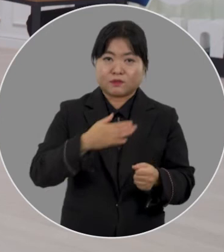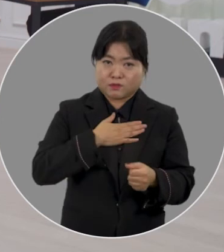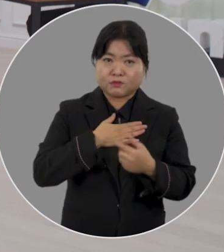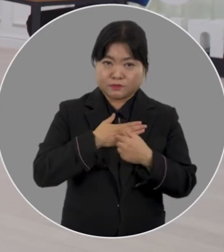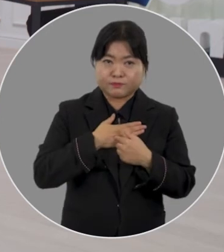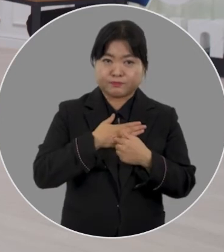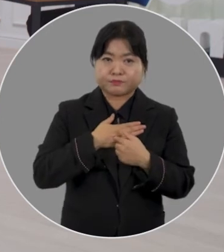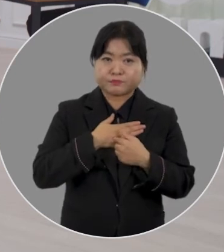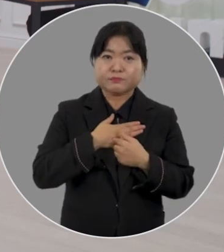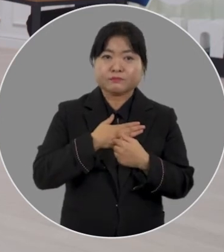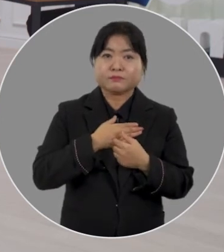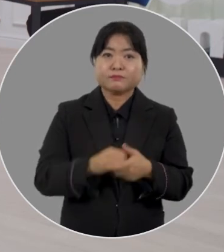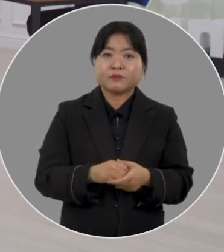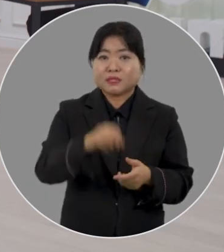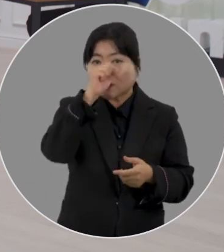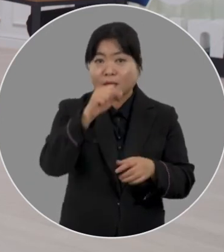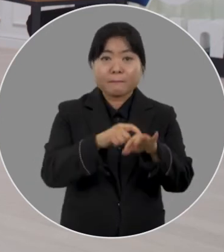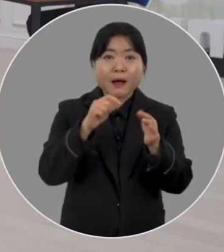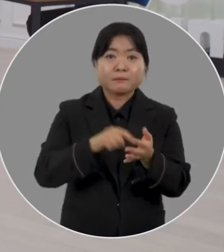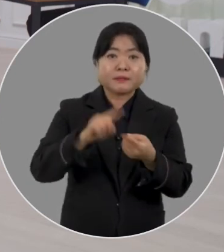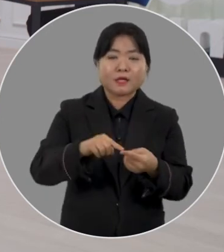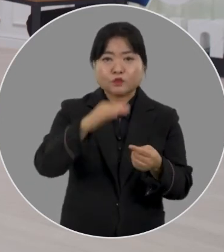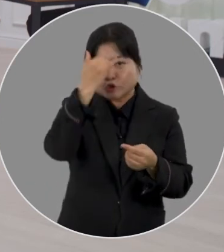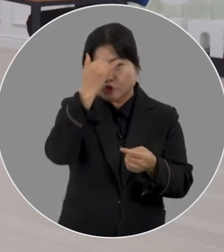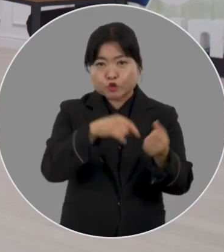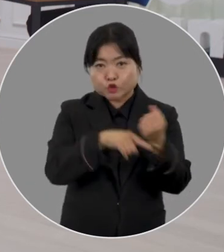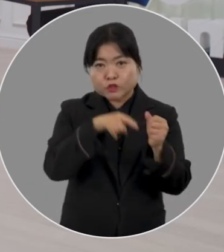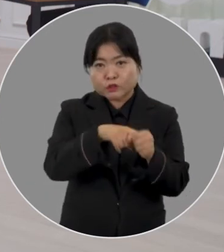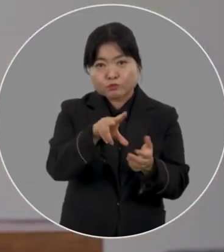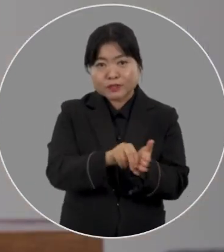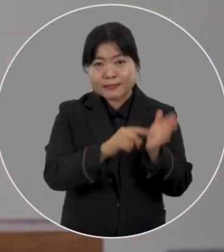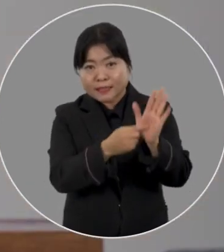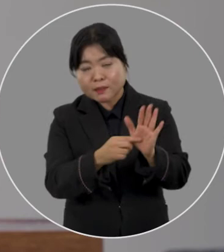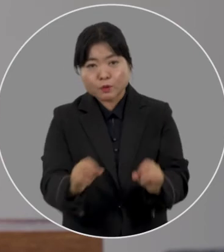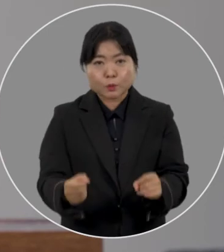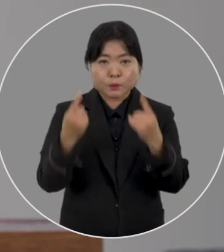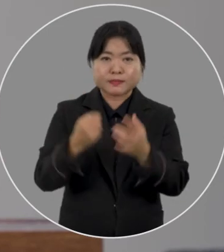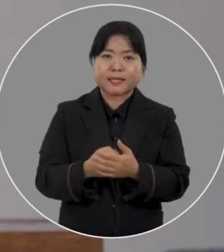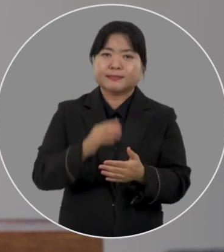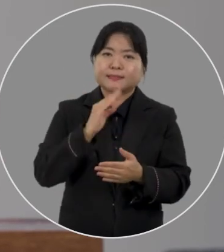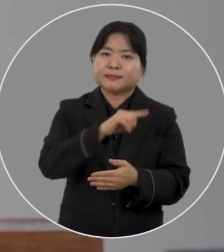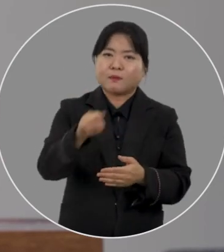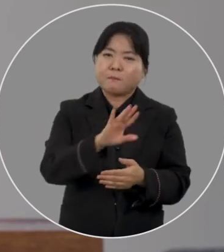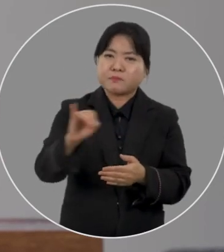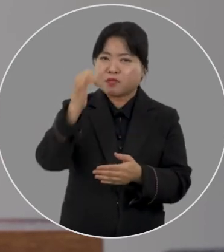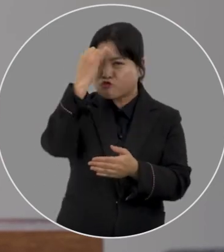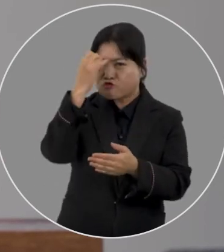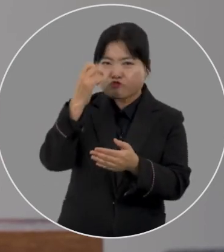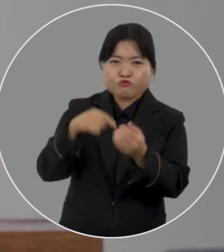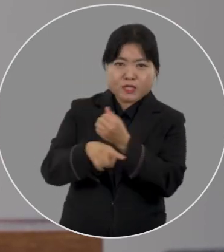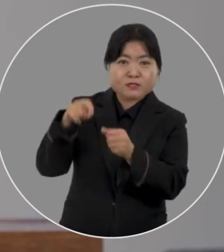이제 이 선한 마음에 대한 우리 윤리적인 문제를 제기함과 동시에 사실은 그런 비윤리적인